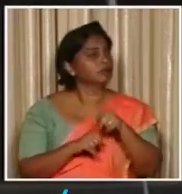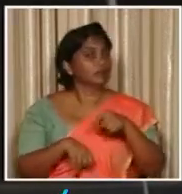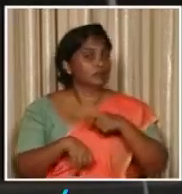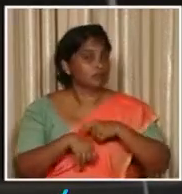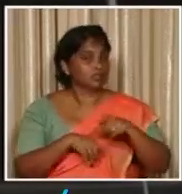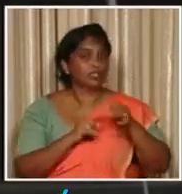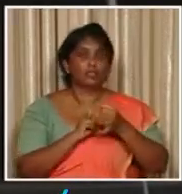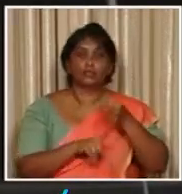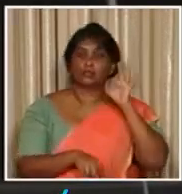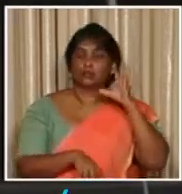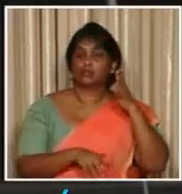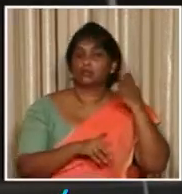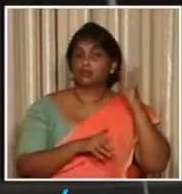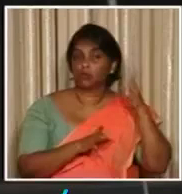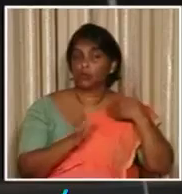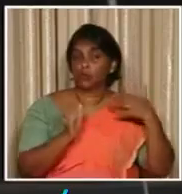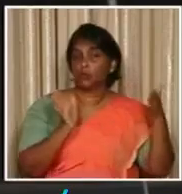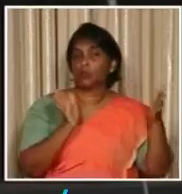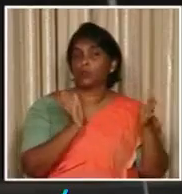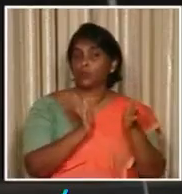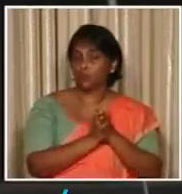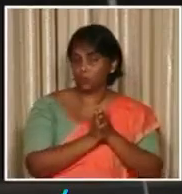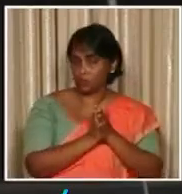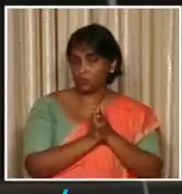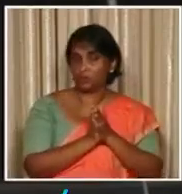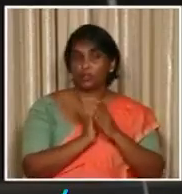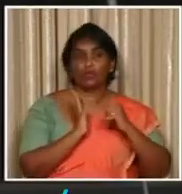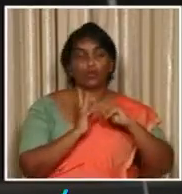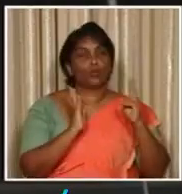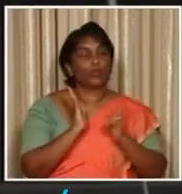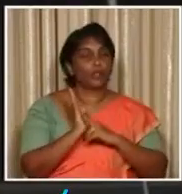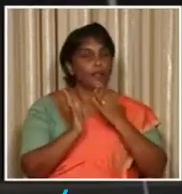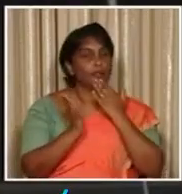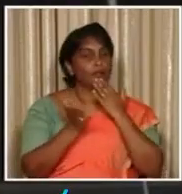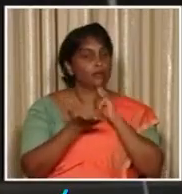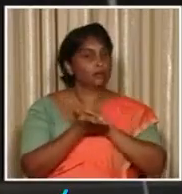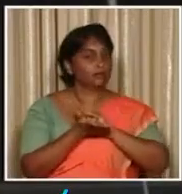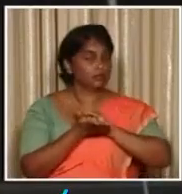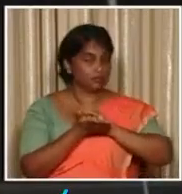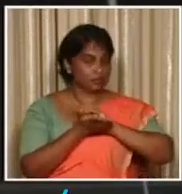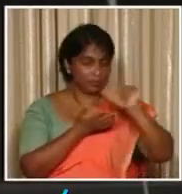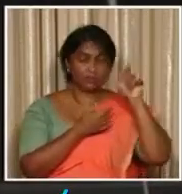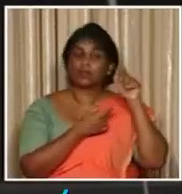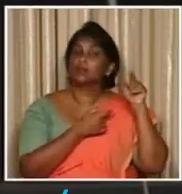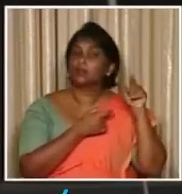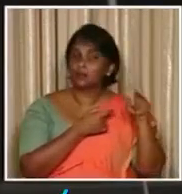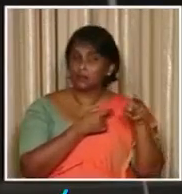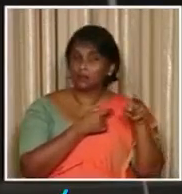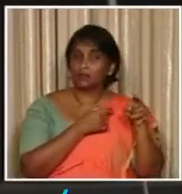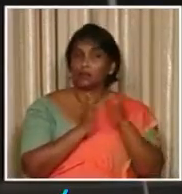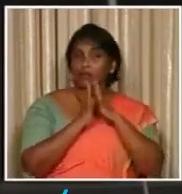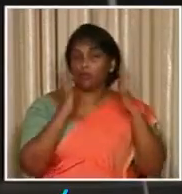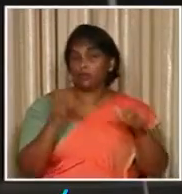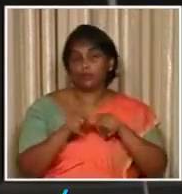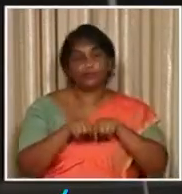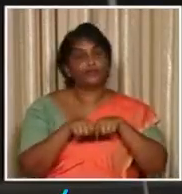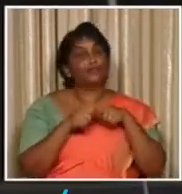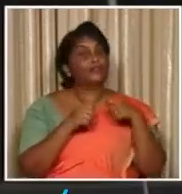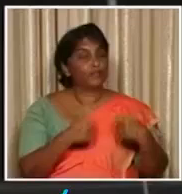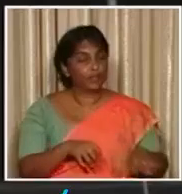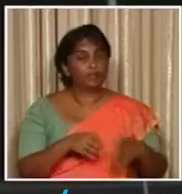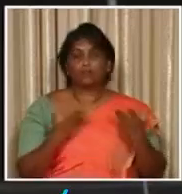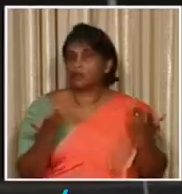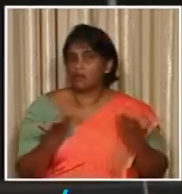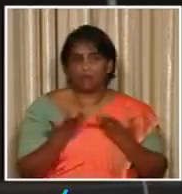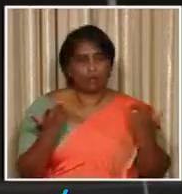වෙලාවේ ජනාධිපතිවරයා සමග එක්සත් ජාතීන්ගේ සංවිධානයට ගියාම ඒකට ලොකු වියදමක් දරන්න උන්නේ